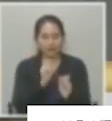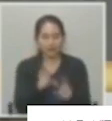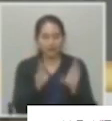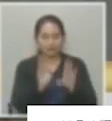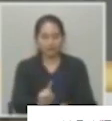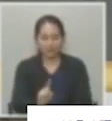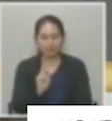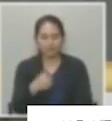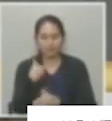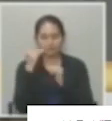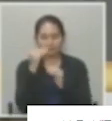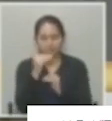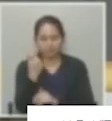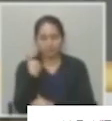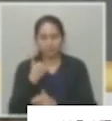ไหน